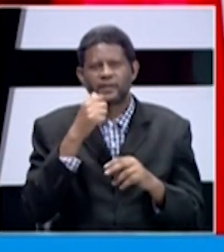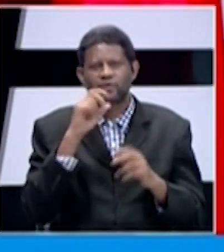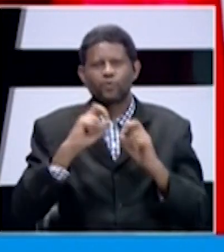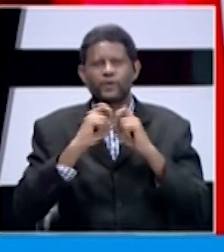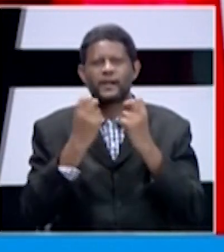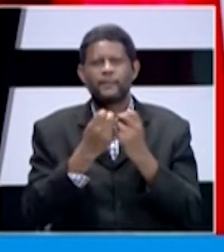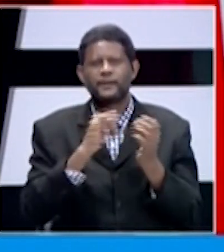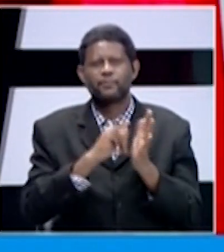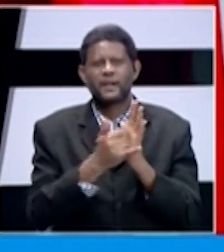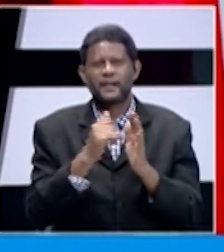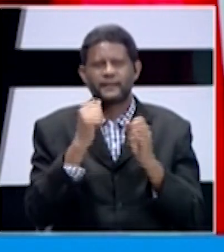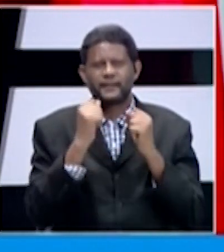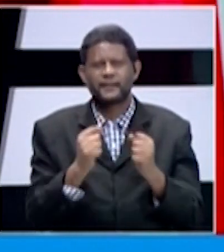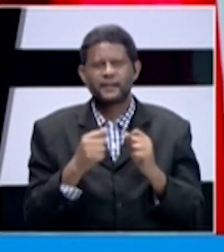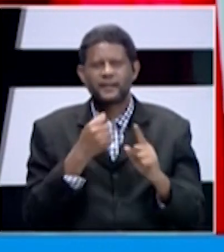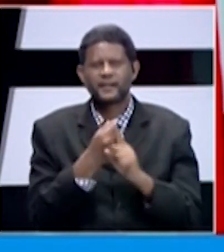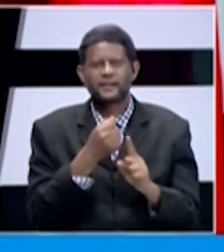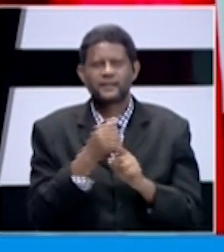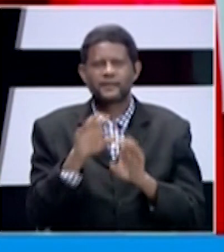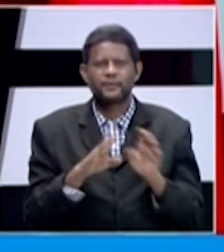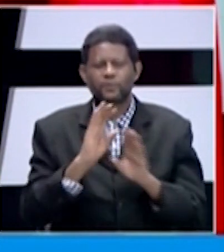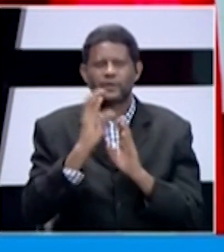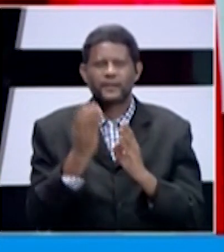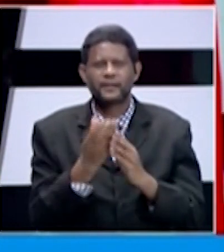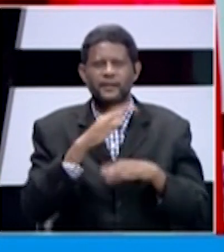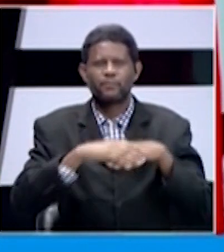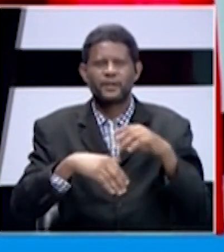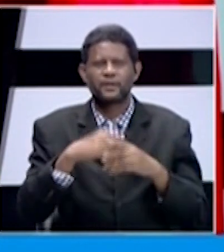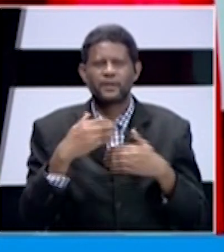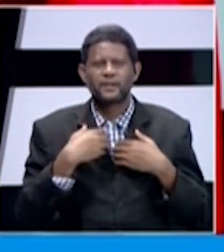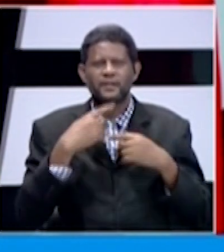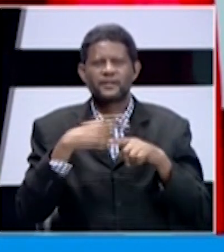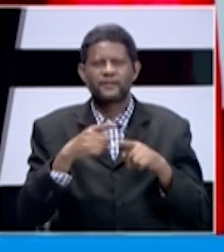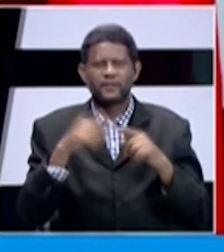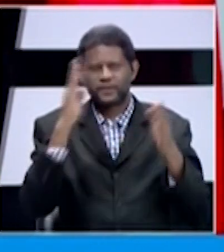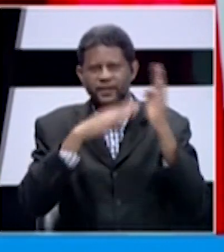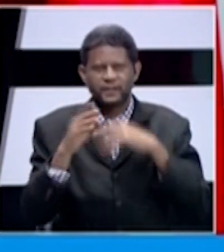آخرنا قال سيز جبرالو كنا تات كنا مش عارف لنا استفلا